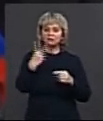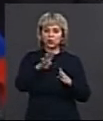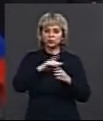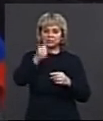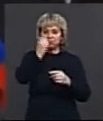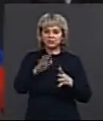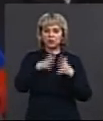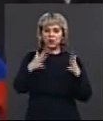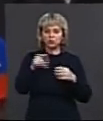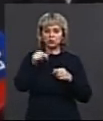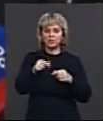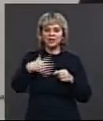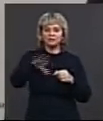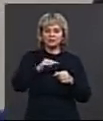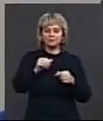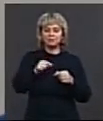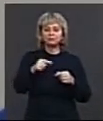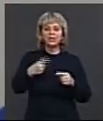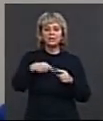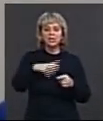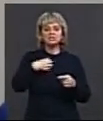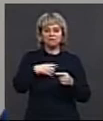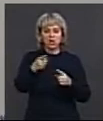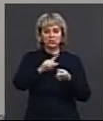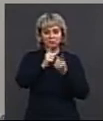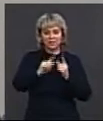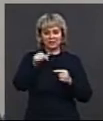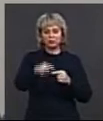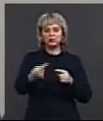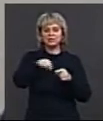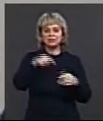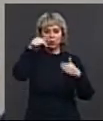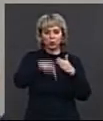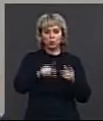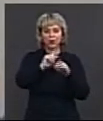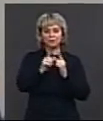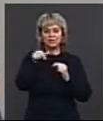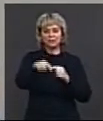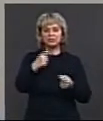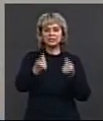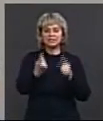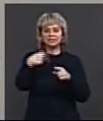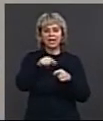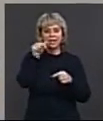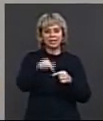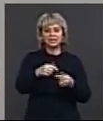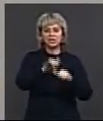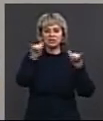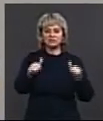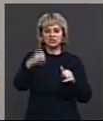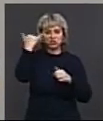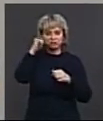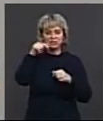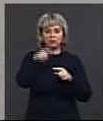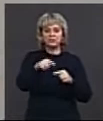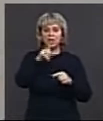вторую очередь. Спасибо большое. Для нас очень актуальна переработка, тем более глубокая переработка зерна. Это развитие